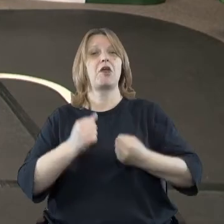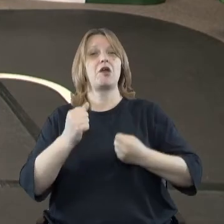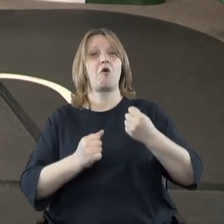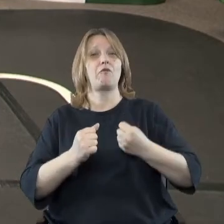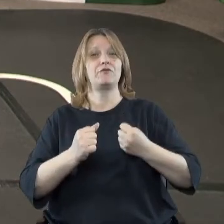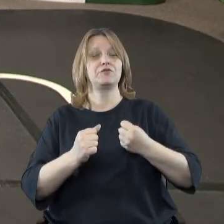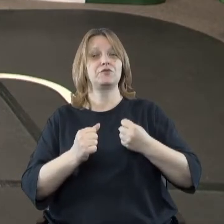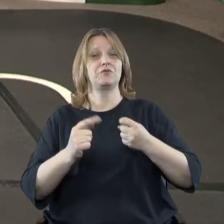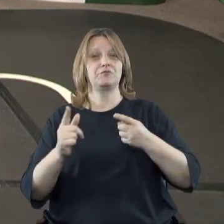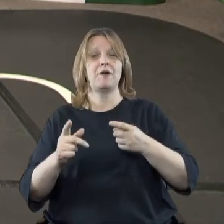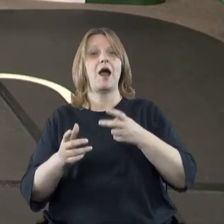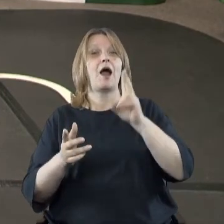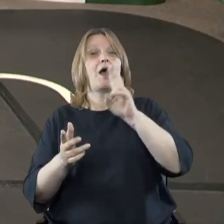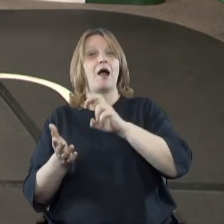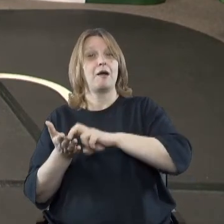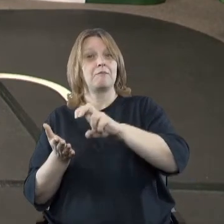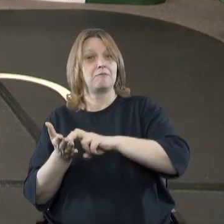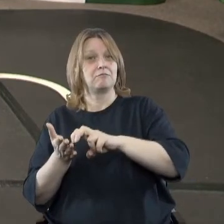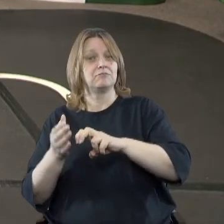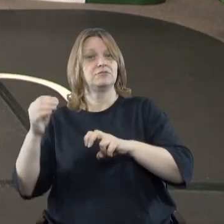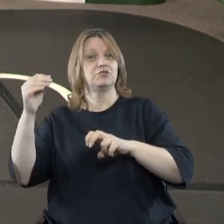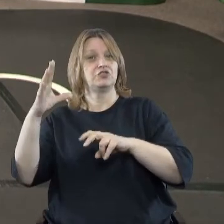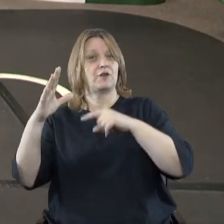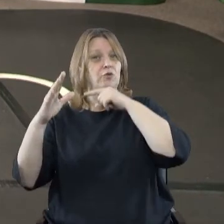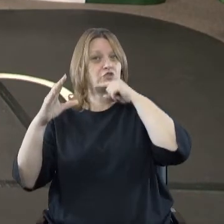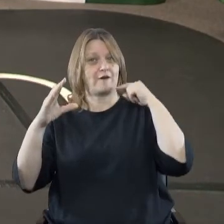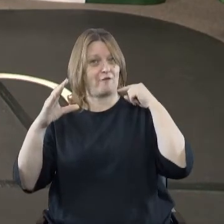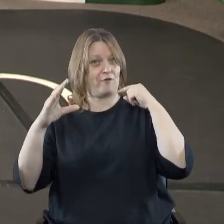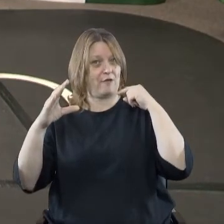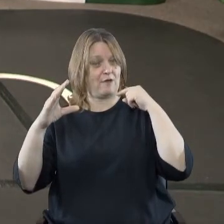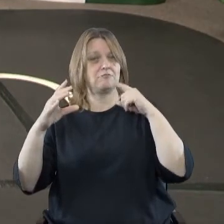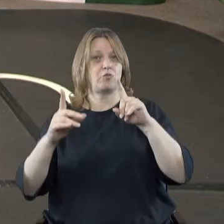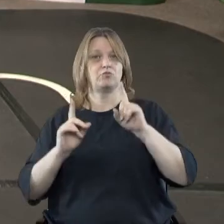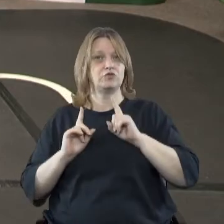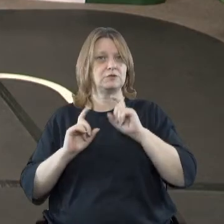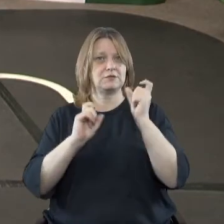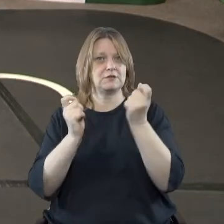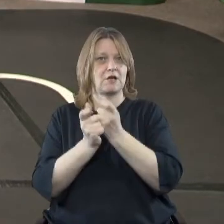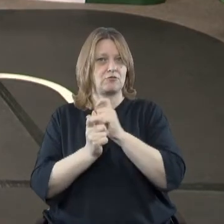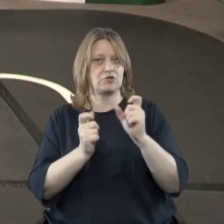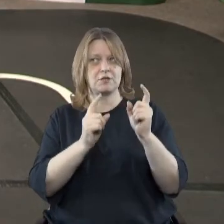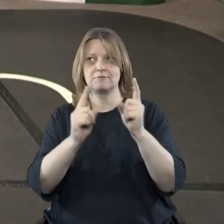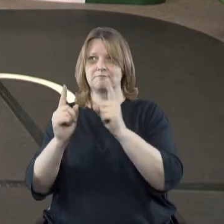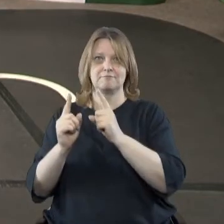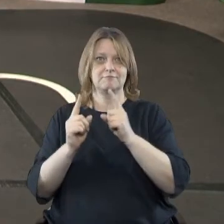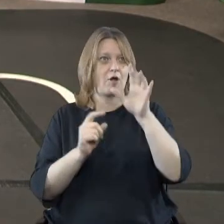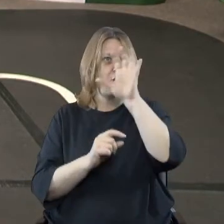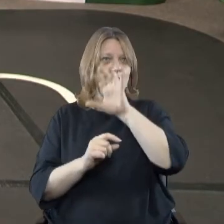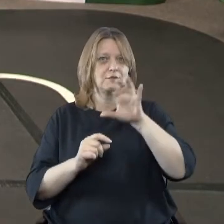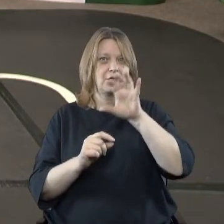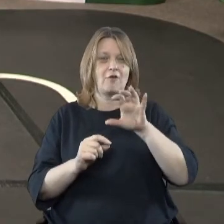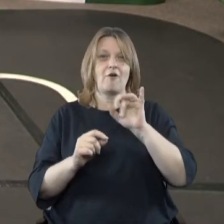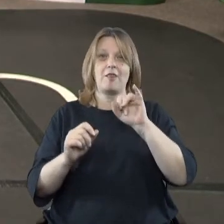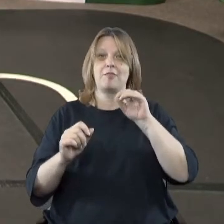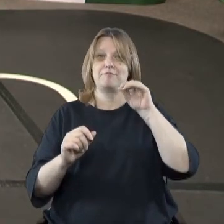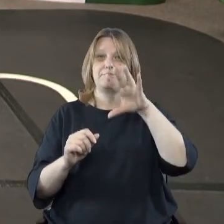dla pieszych mamy światło czerwone. Tirek musi być cały czas uważny, obserwuje, co się dzieje na drodze. Zapala się